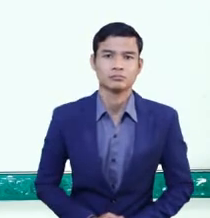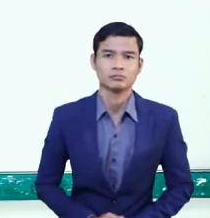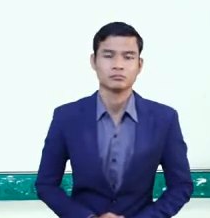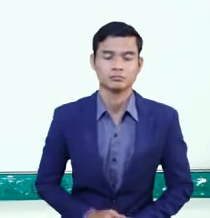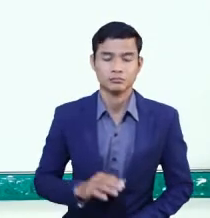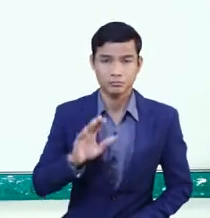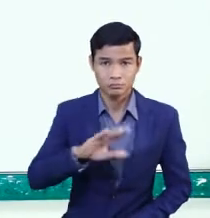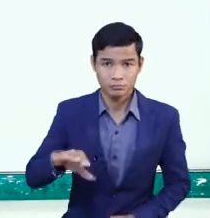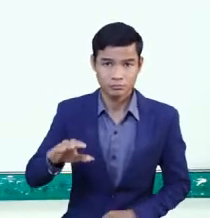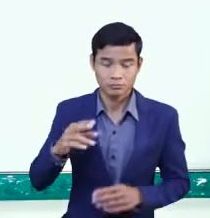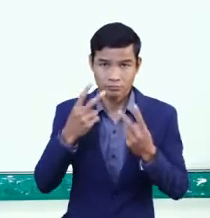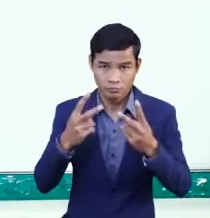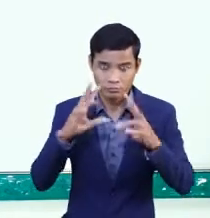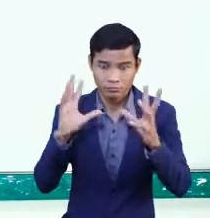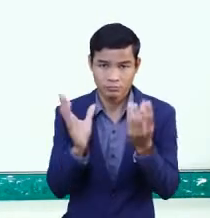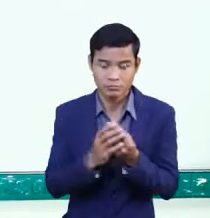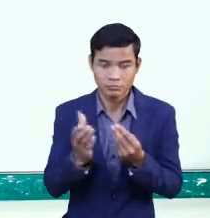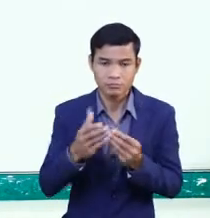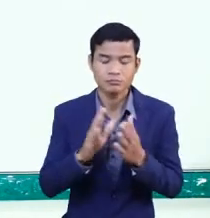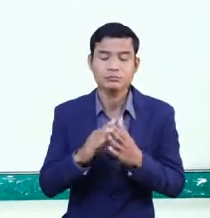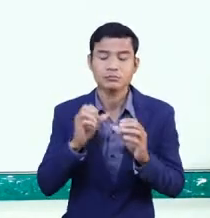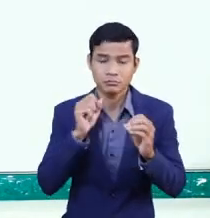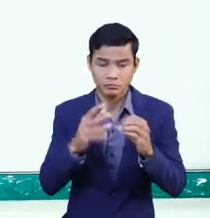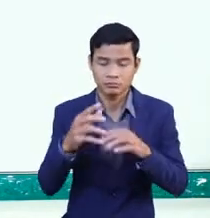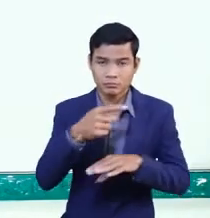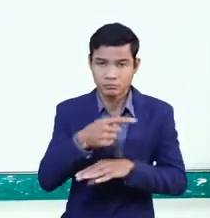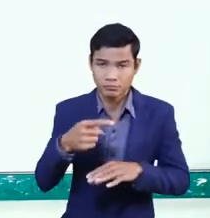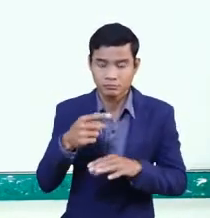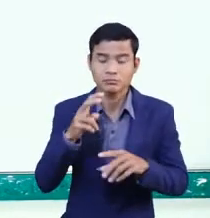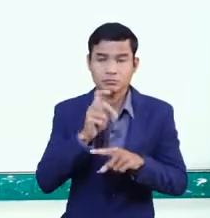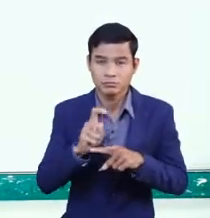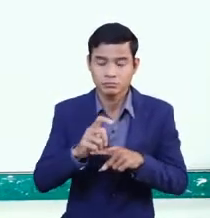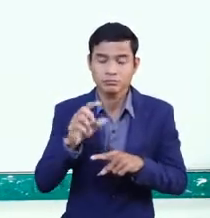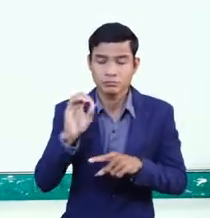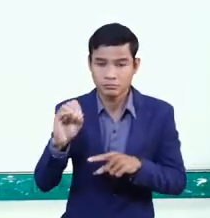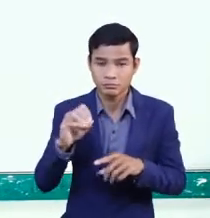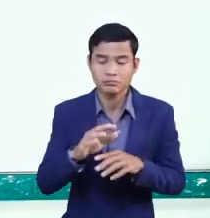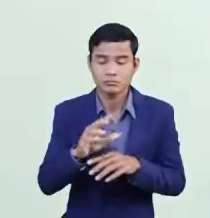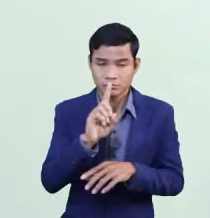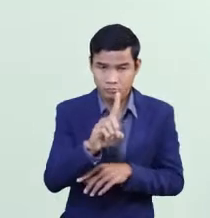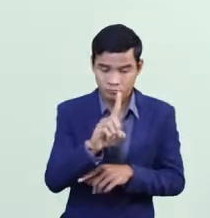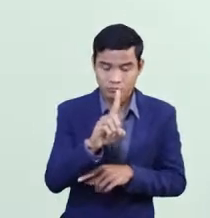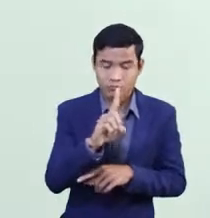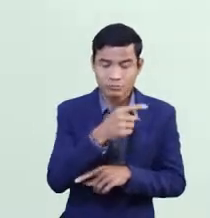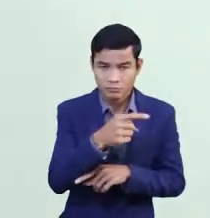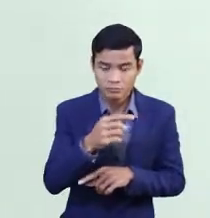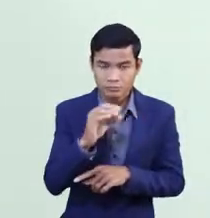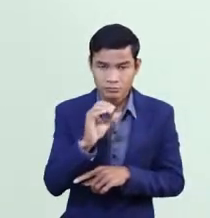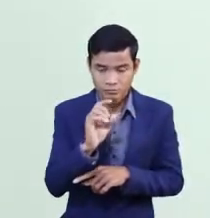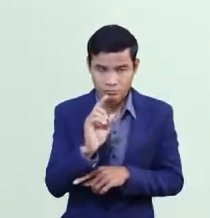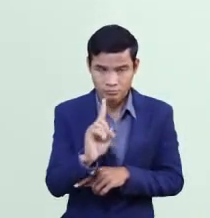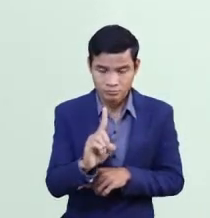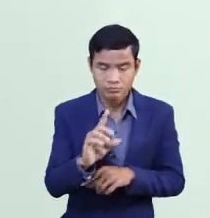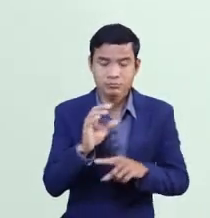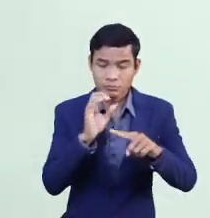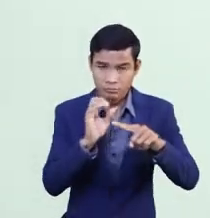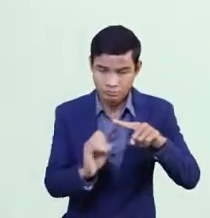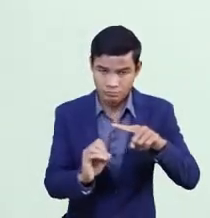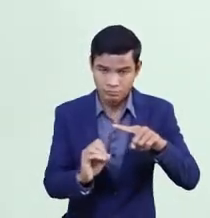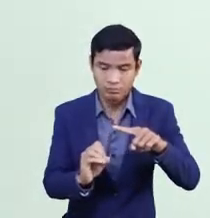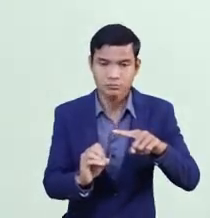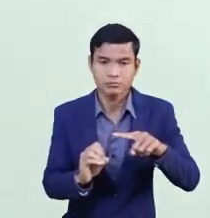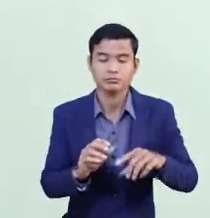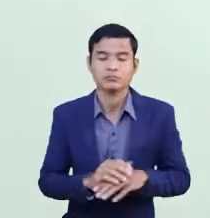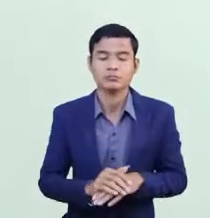ចាកូនមើលទាំងអស់គ្នាណាចាប់ផ្ដើមដកពីខ្ទង់រាយទៅតោះ1ដក1ចានៅសល់0យើងសរសេរលេខ